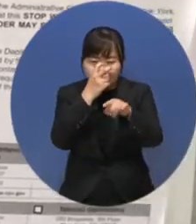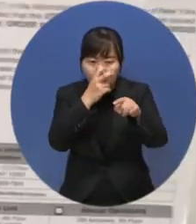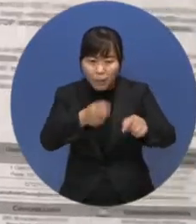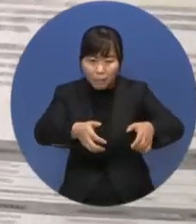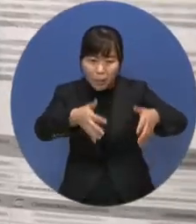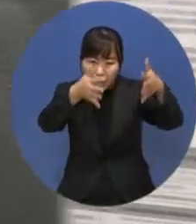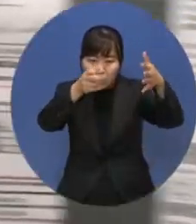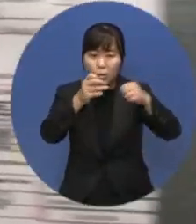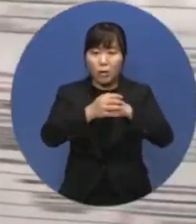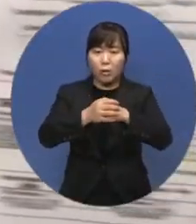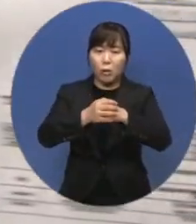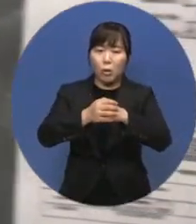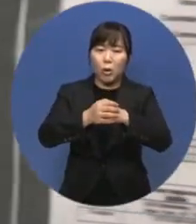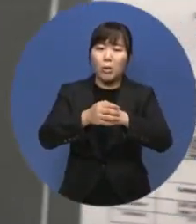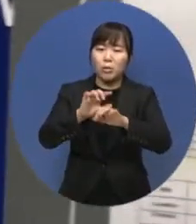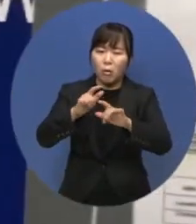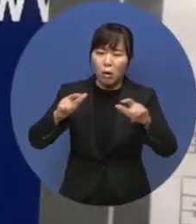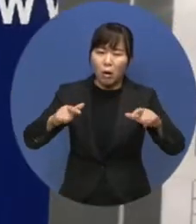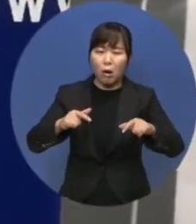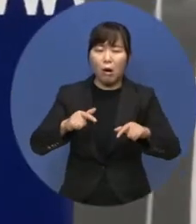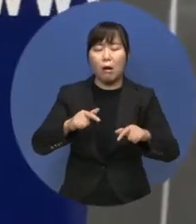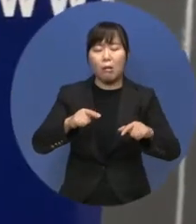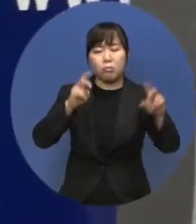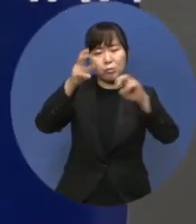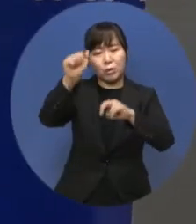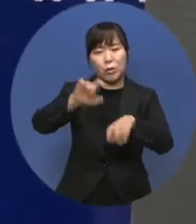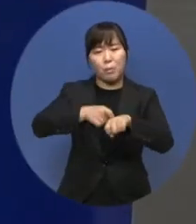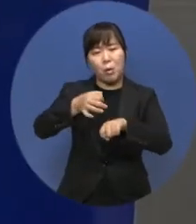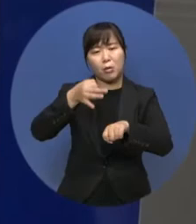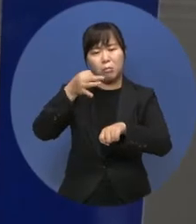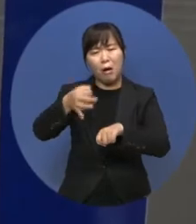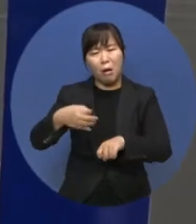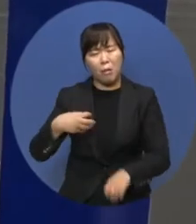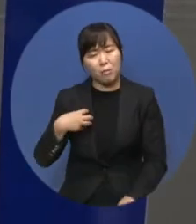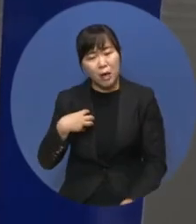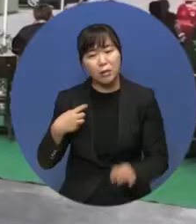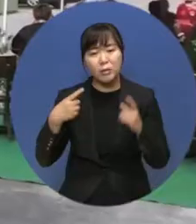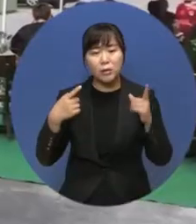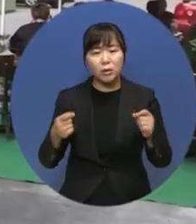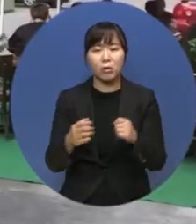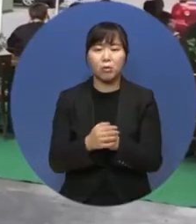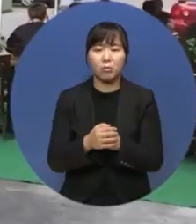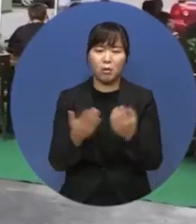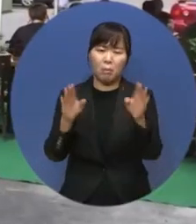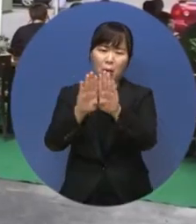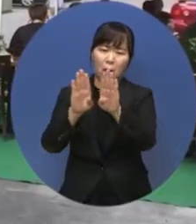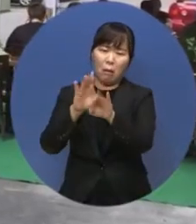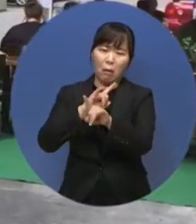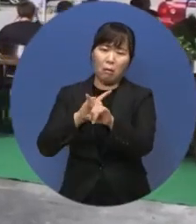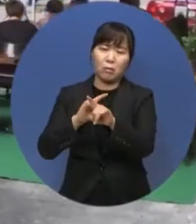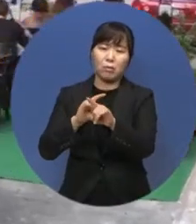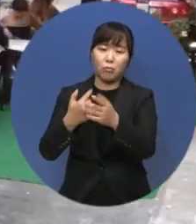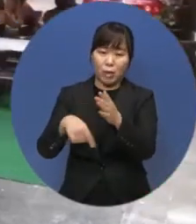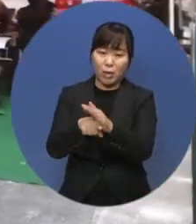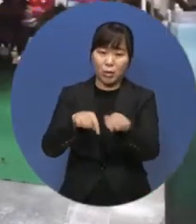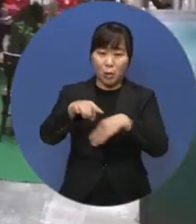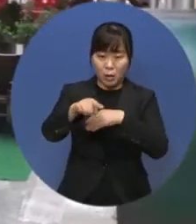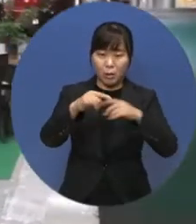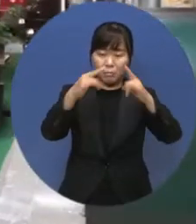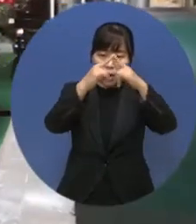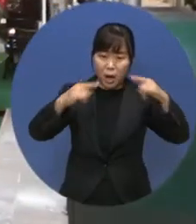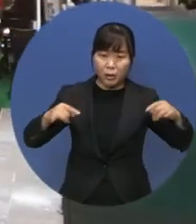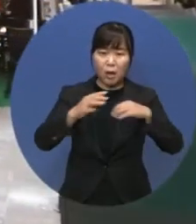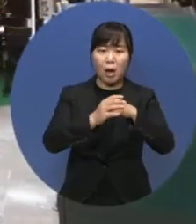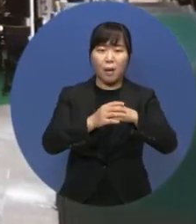빌딩국과 위생국의 행위에 업주들은 또 한 번 벌금으로 부담을 느껴야 하며 아웃다이닝을 위해 야외 테이블, 파라솔, 벽